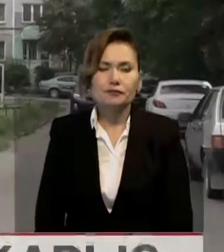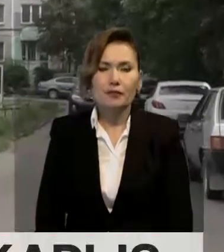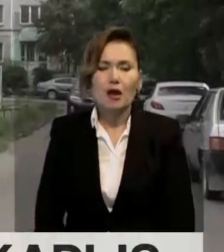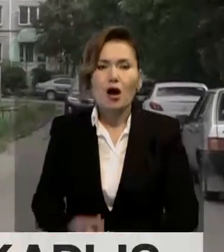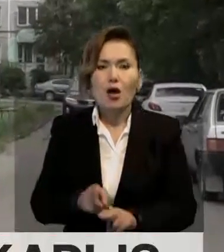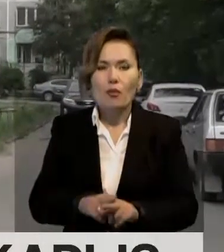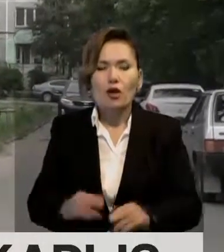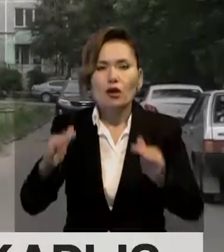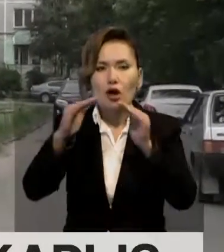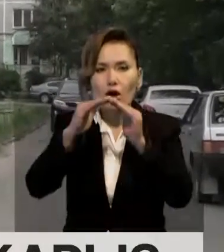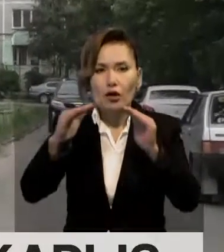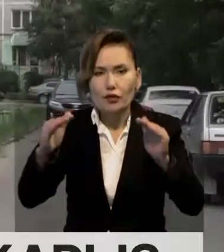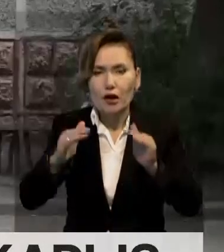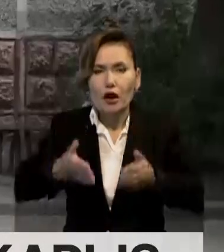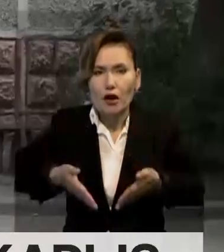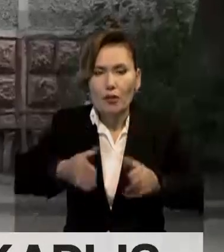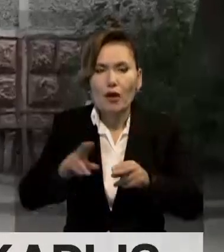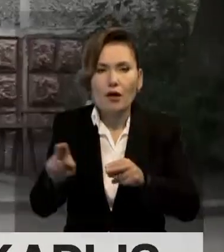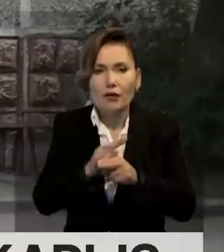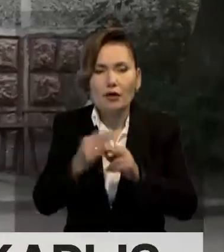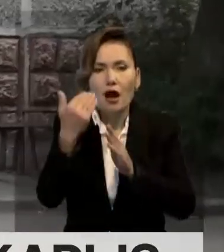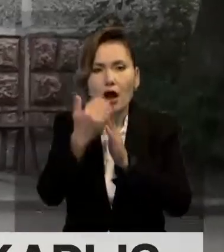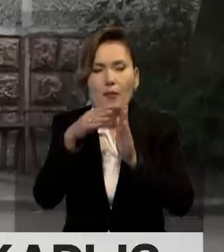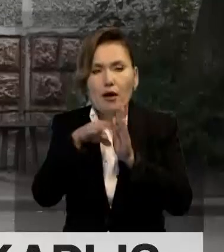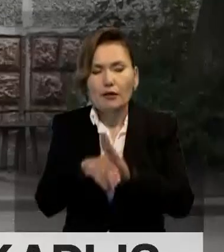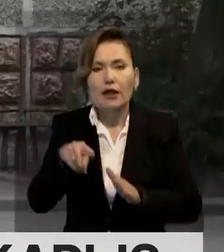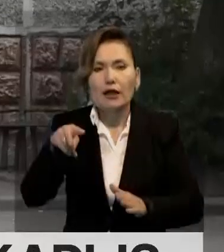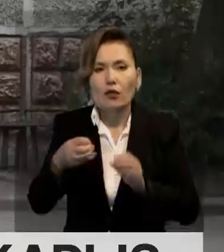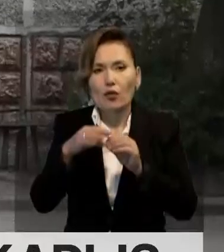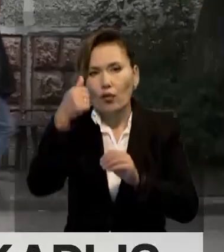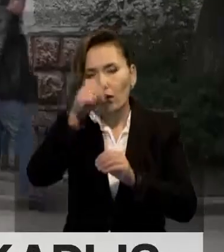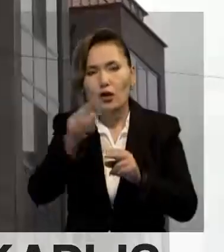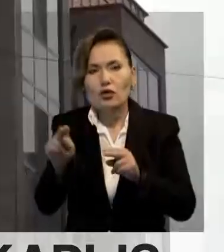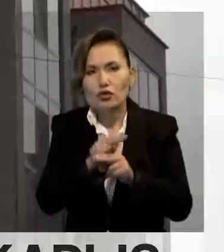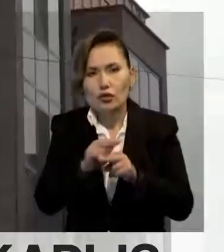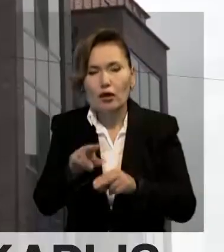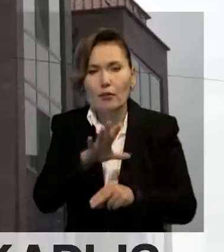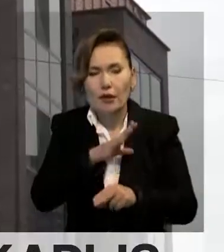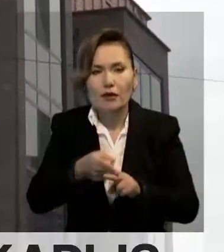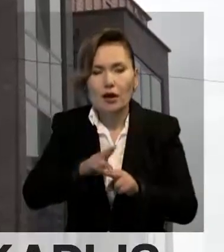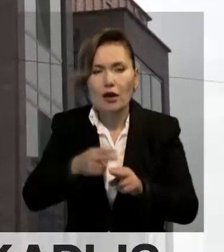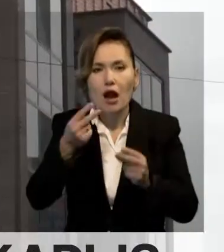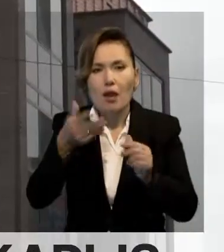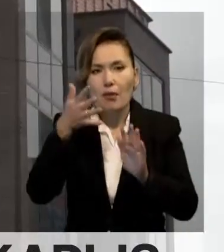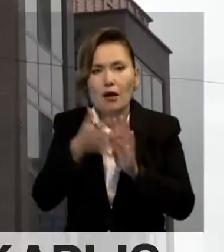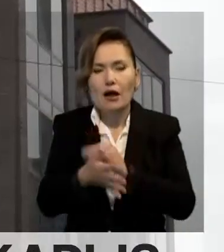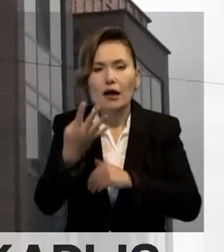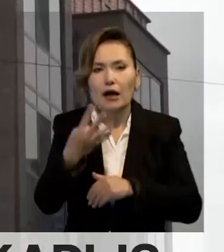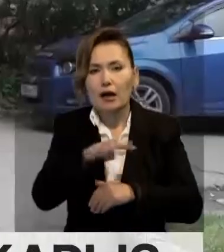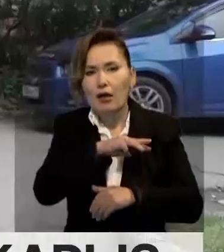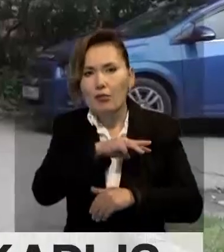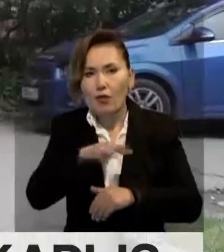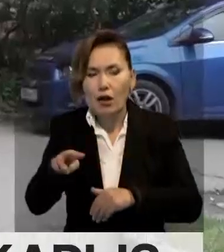Бұл үйдің шатыры мен кіреберістері жаңғырту бағдарламасы бойынша 2015 жылы жөнделген еді. Оған кеткен 40 миллион теңге